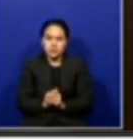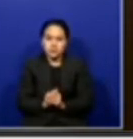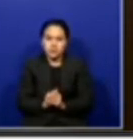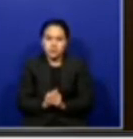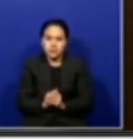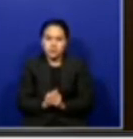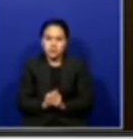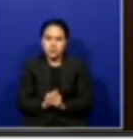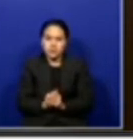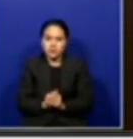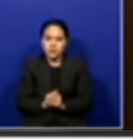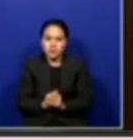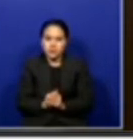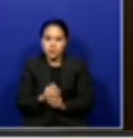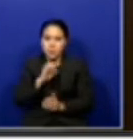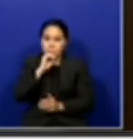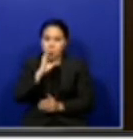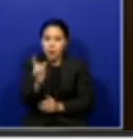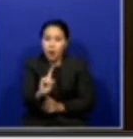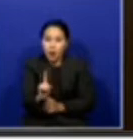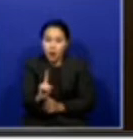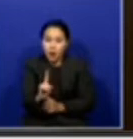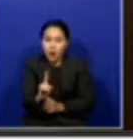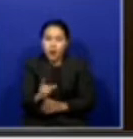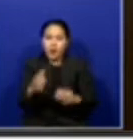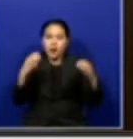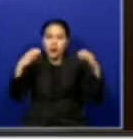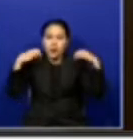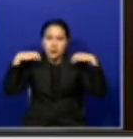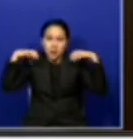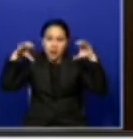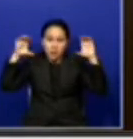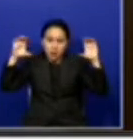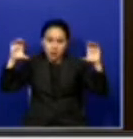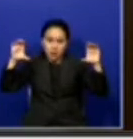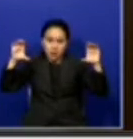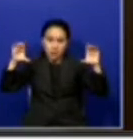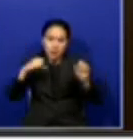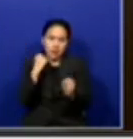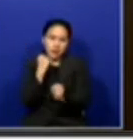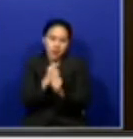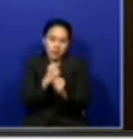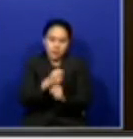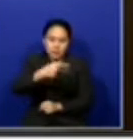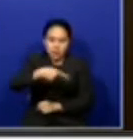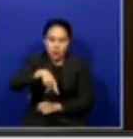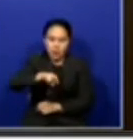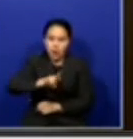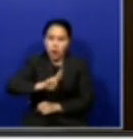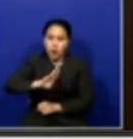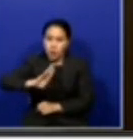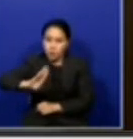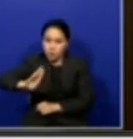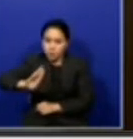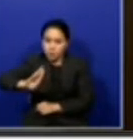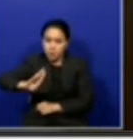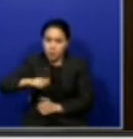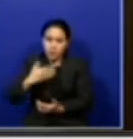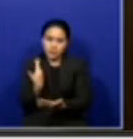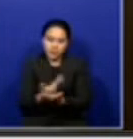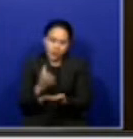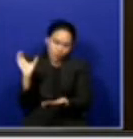อกถึงรัฐบาลได้จัดทำพระราชบัญญัติงบประมาณรายจ่าย